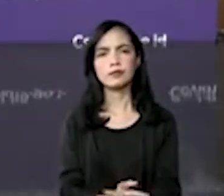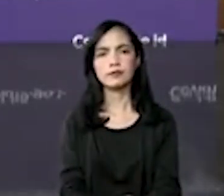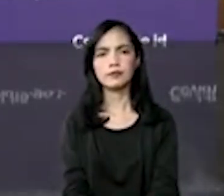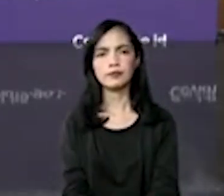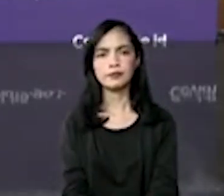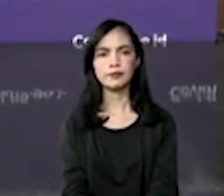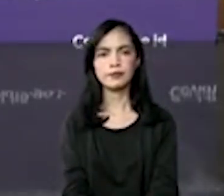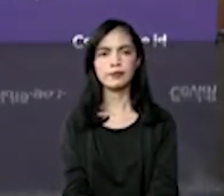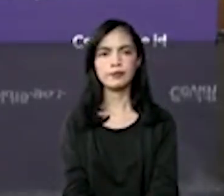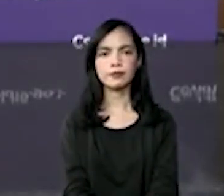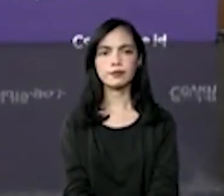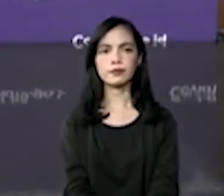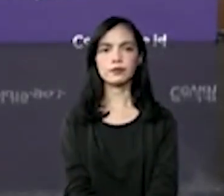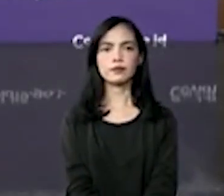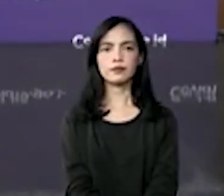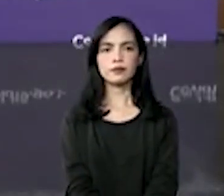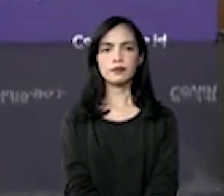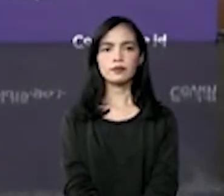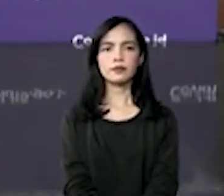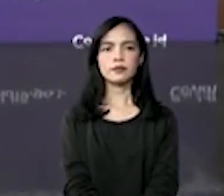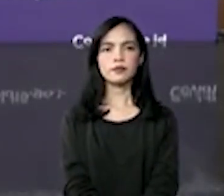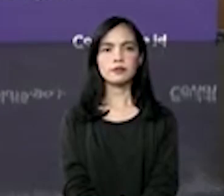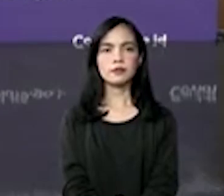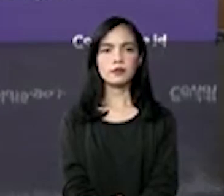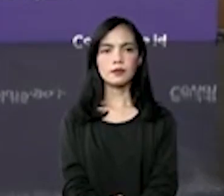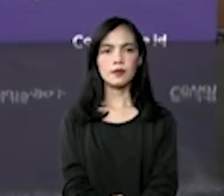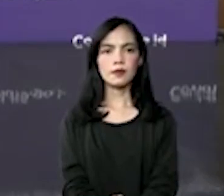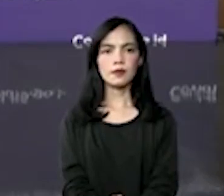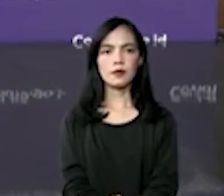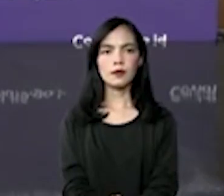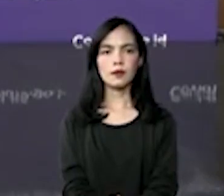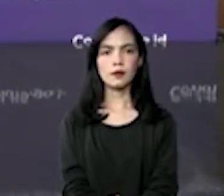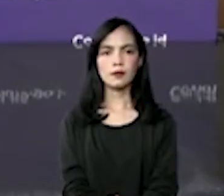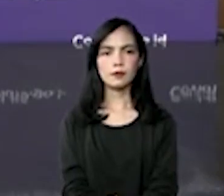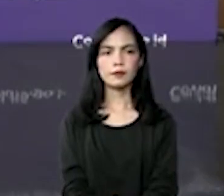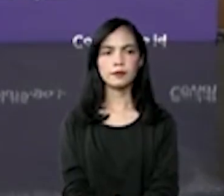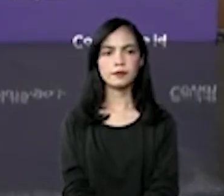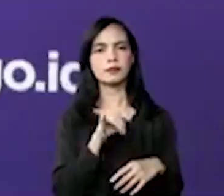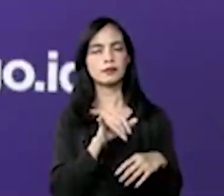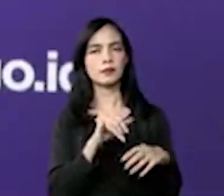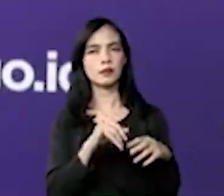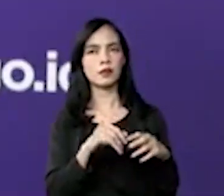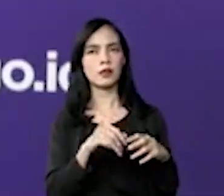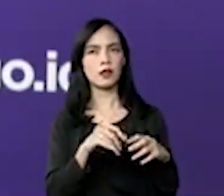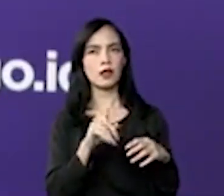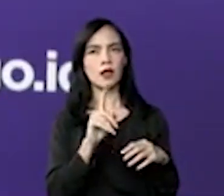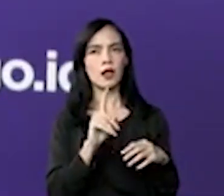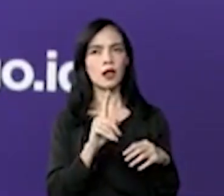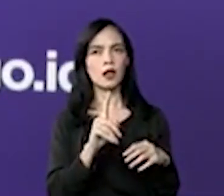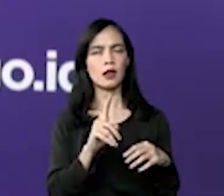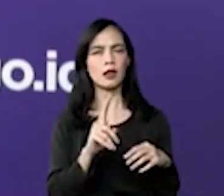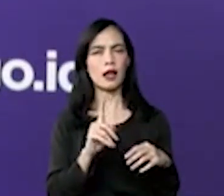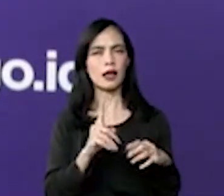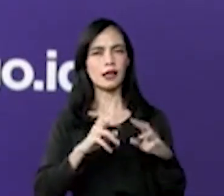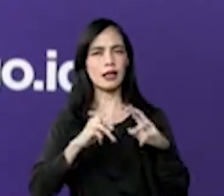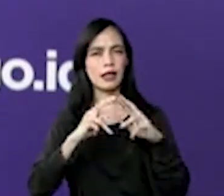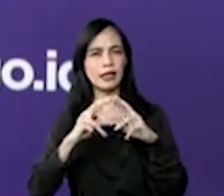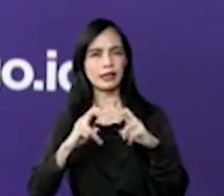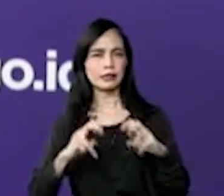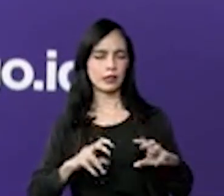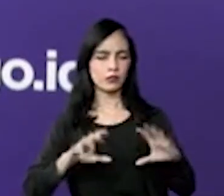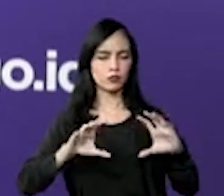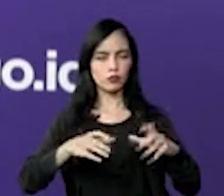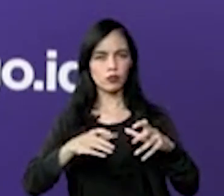oleh Dr. Kerry Lestari Dandan dalam diskusi secara virtual di Media Center BNPB Jakarta Timur. Dr. Kerry merupakan Wakil Ketua